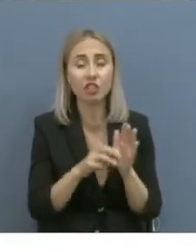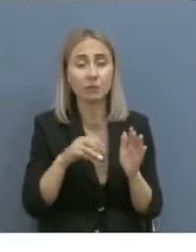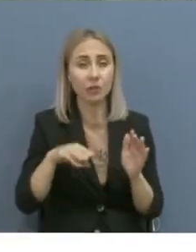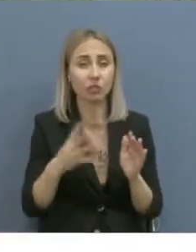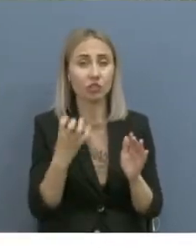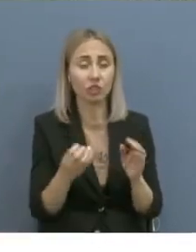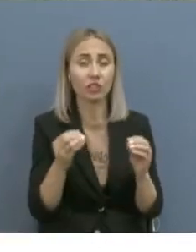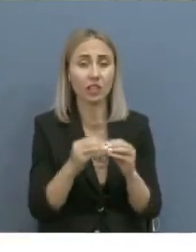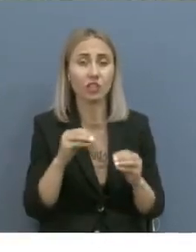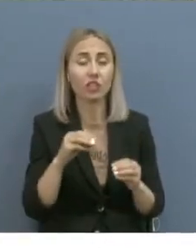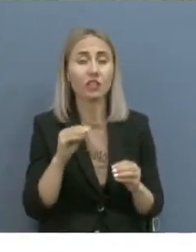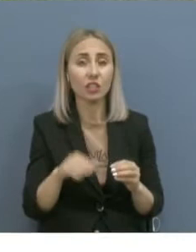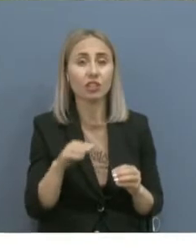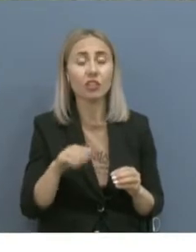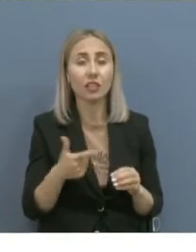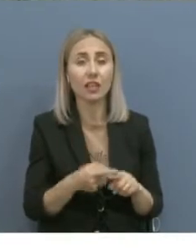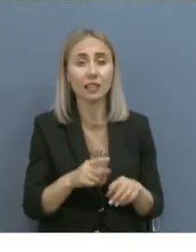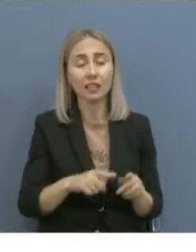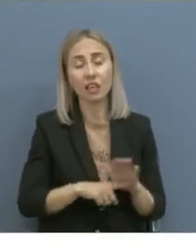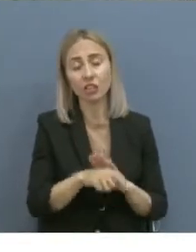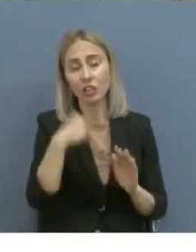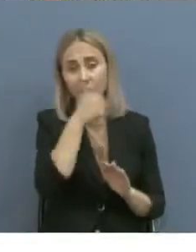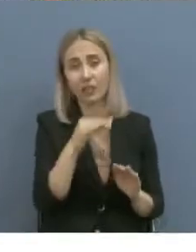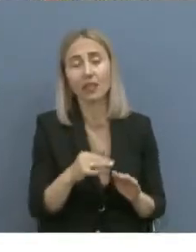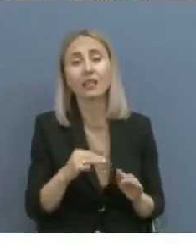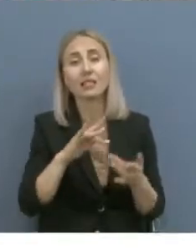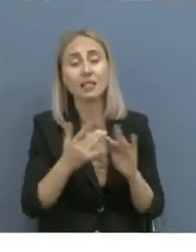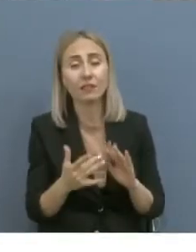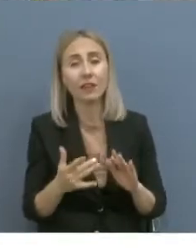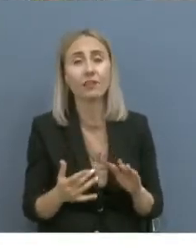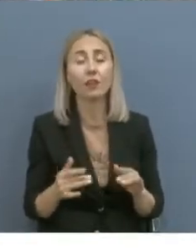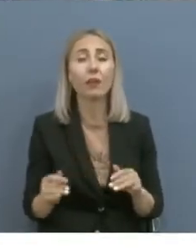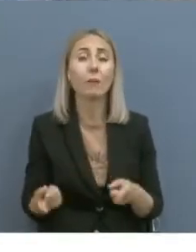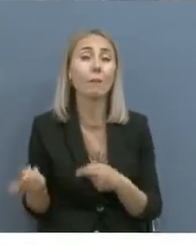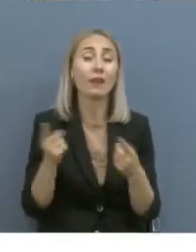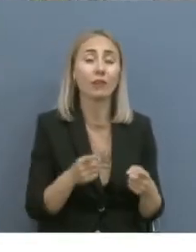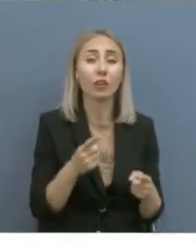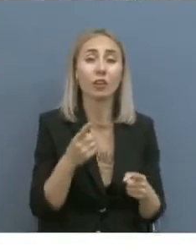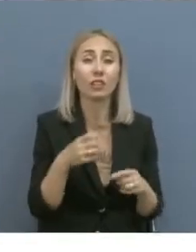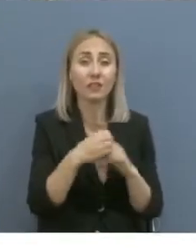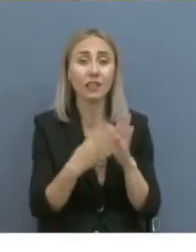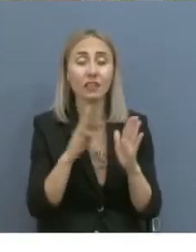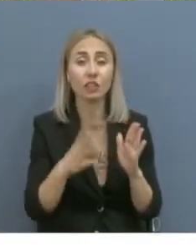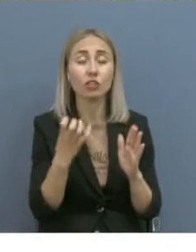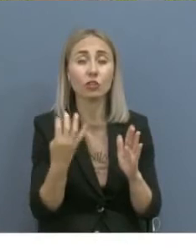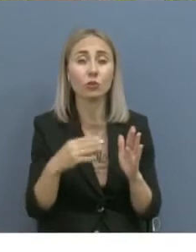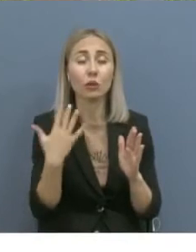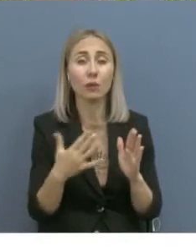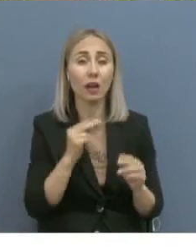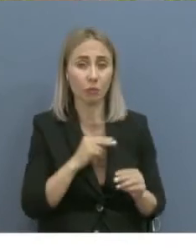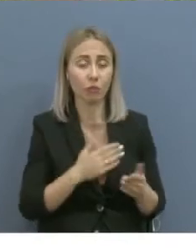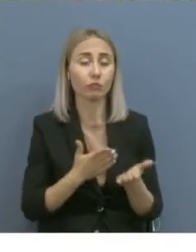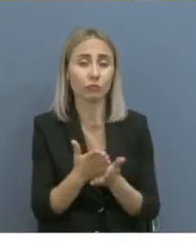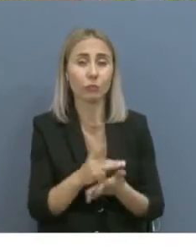410 мың теңге қарастырылған. Сонымен қатар облыстық мемлекеттік архивті цифрлы форматқа көшіру жұмыстары да қарқынды жүргізіліп